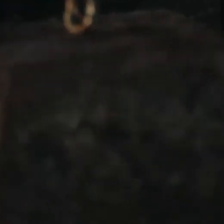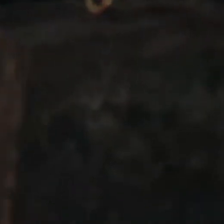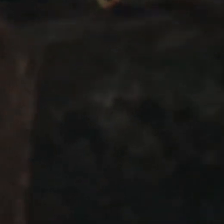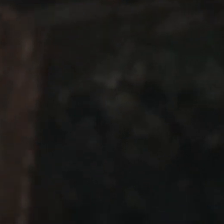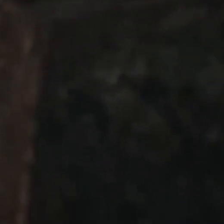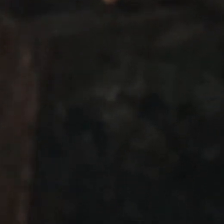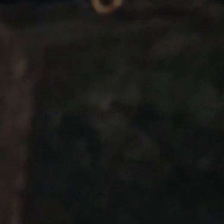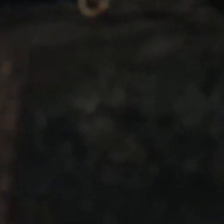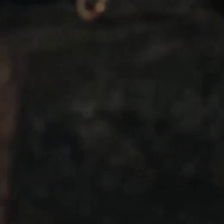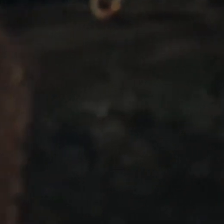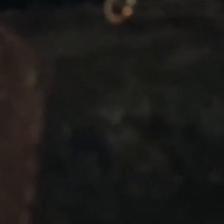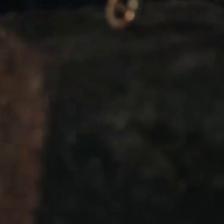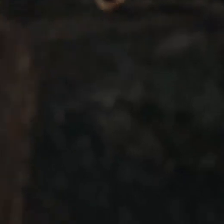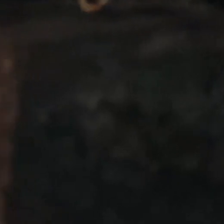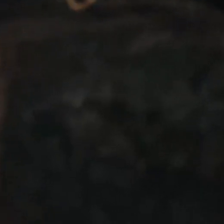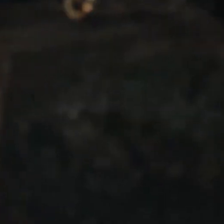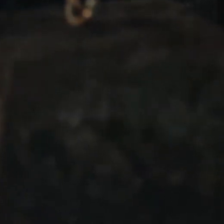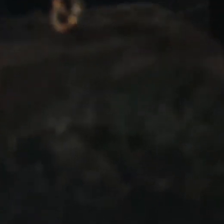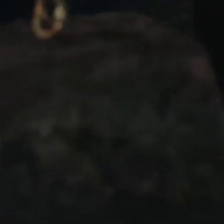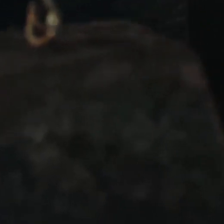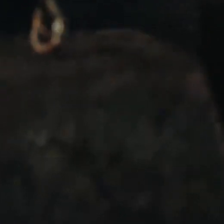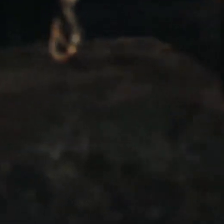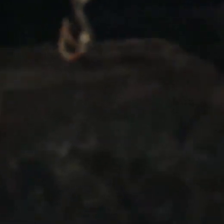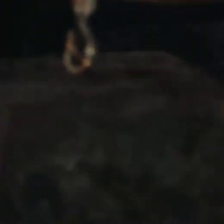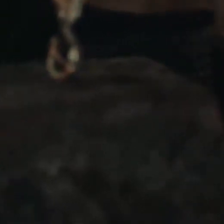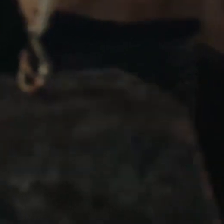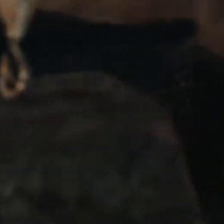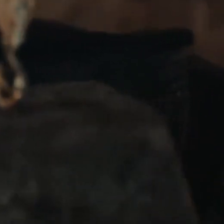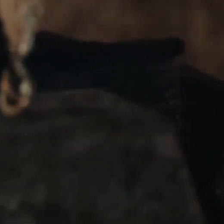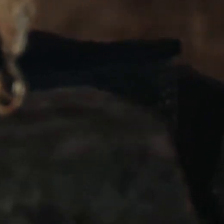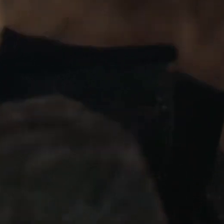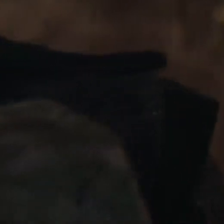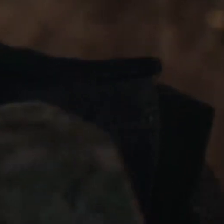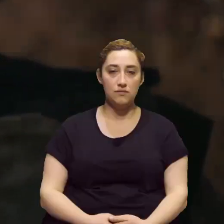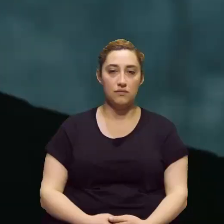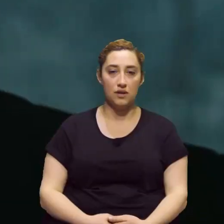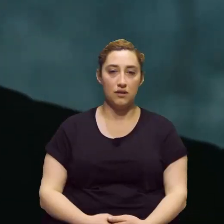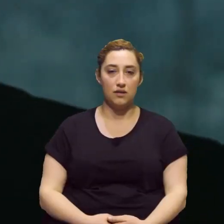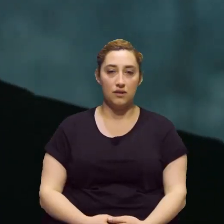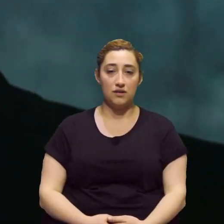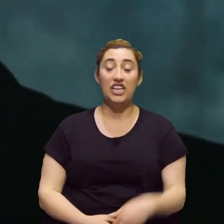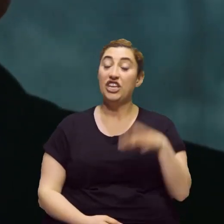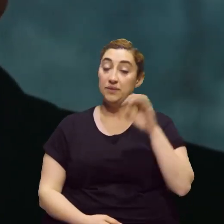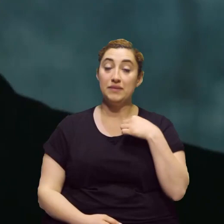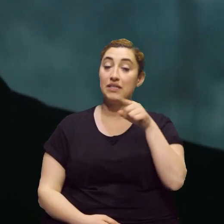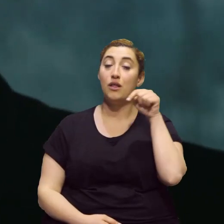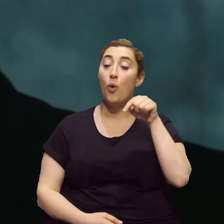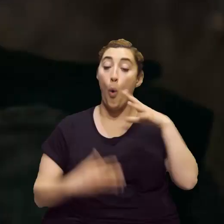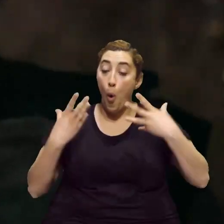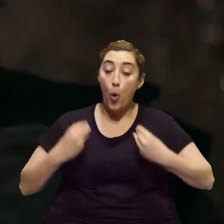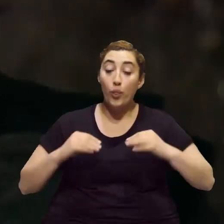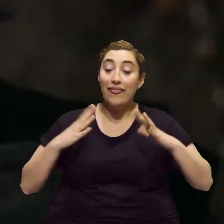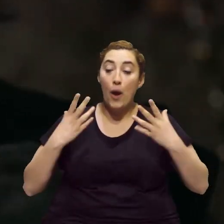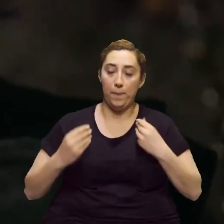Ali ağırlığı oynatmadan tutmaya çalışırken yüzünü sıkıntıyla buruşturdu. Elleri titriyor. Şimdi sana bulunduğun